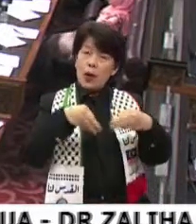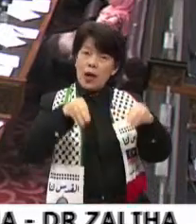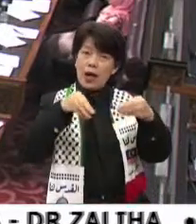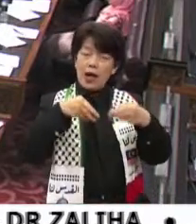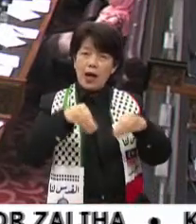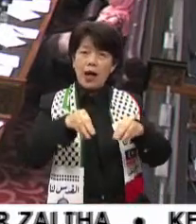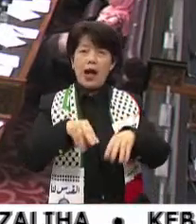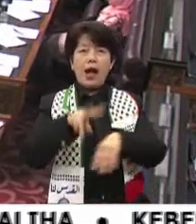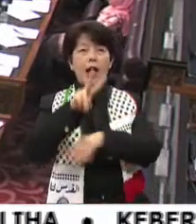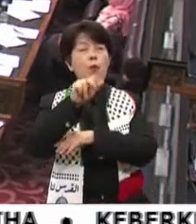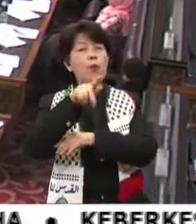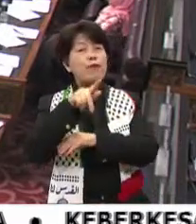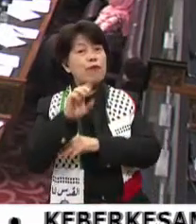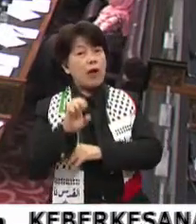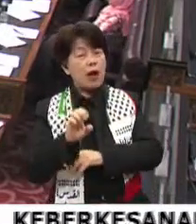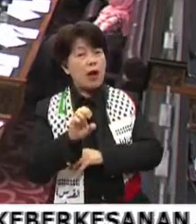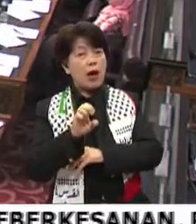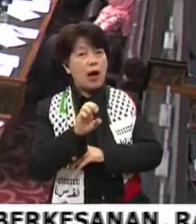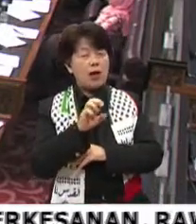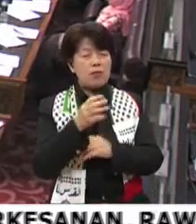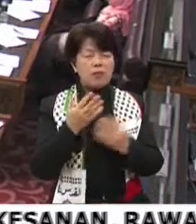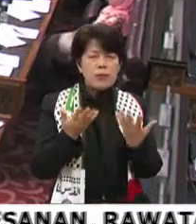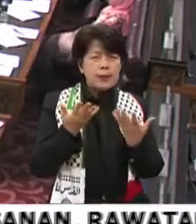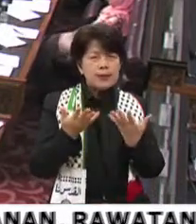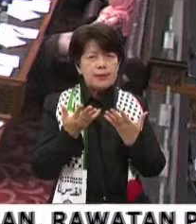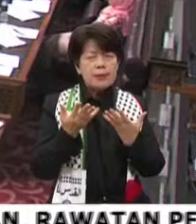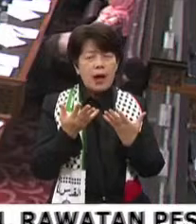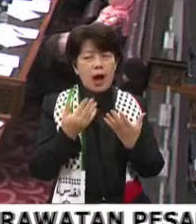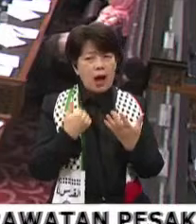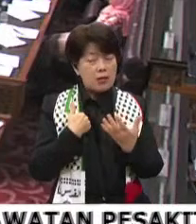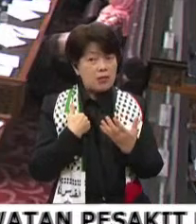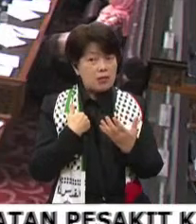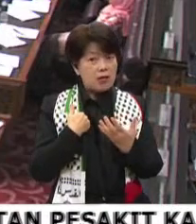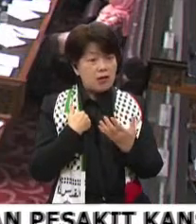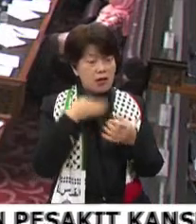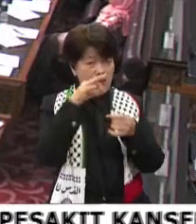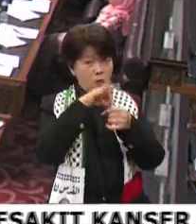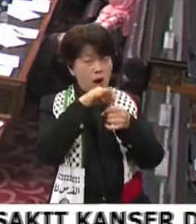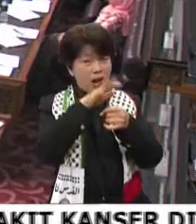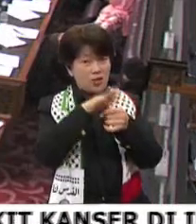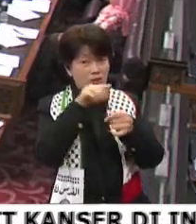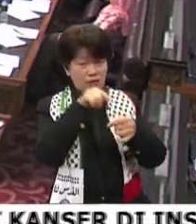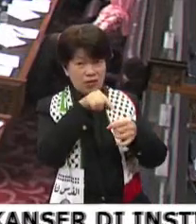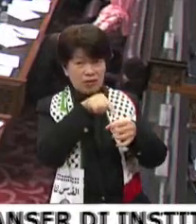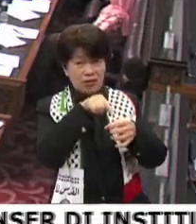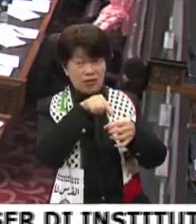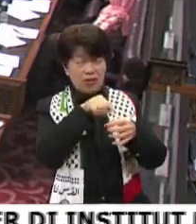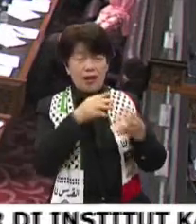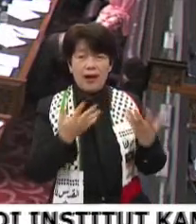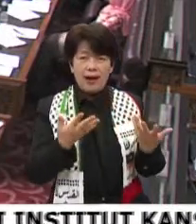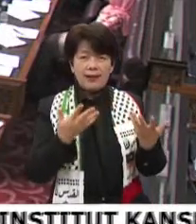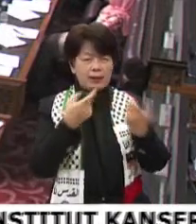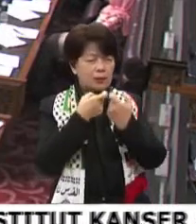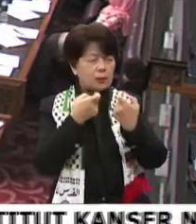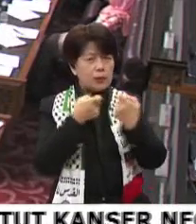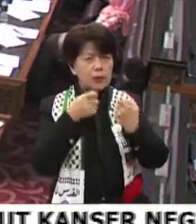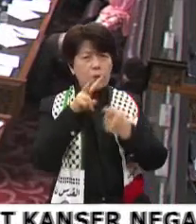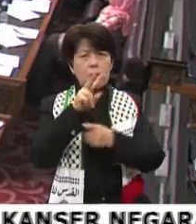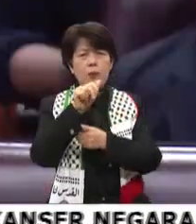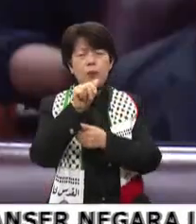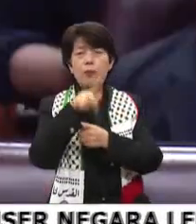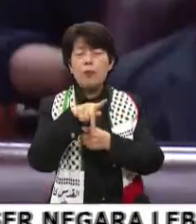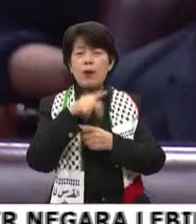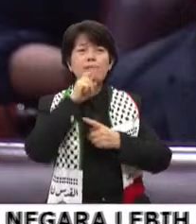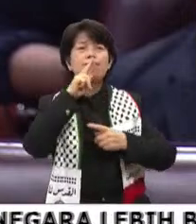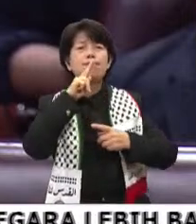vap yang mengandungi Mungkinkah mengandungi racun semua cecair dan juga gel rokok elektronik ataupun vap